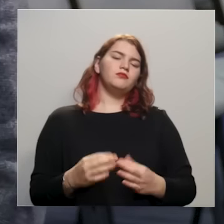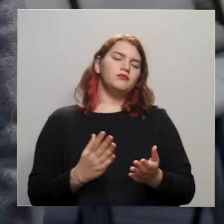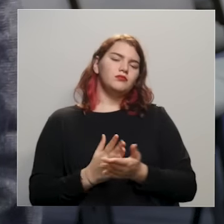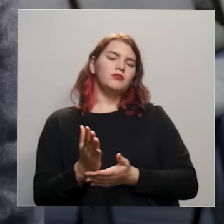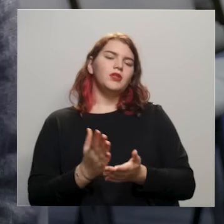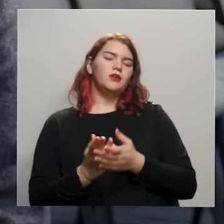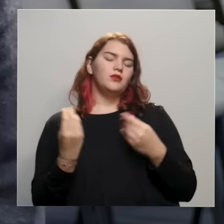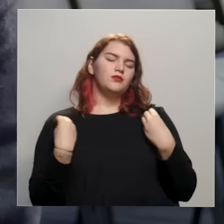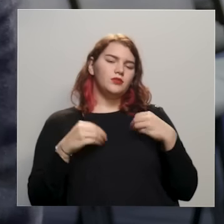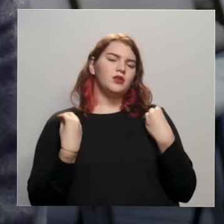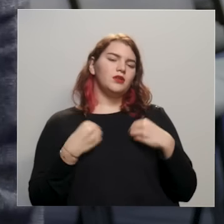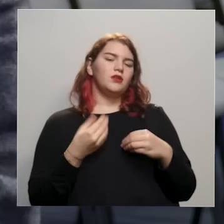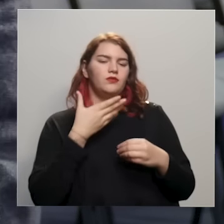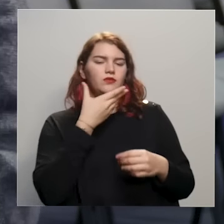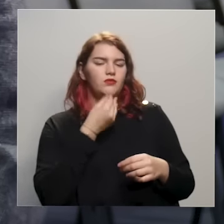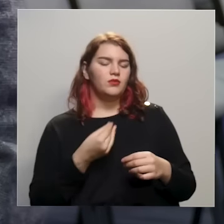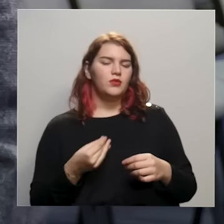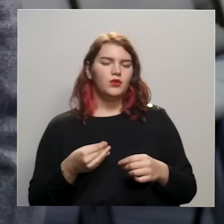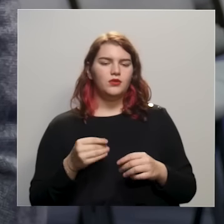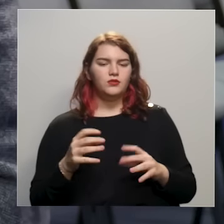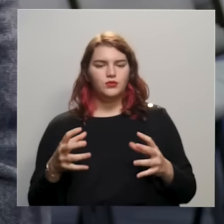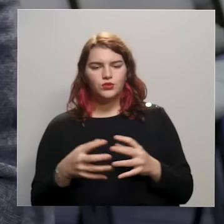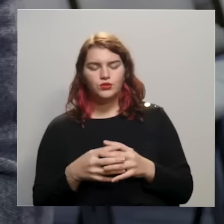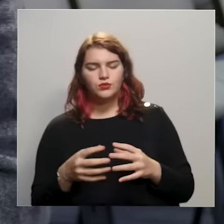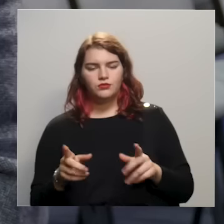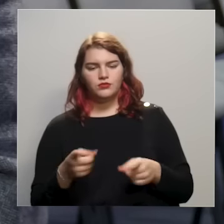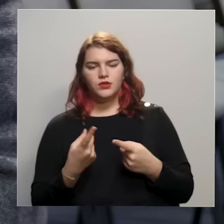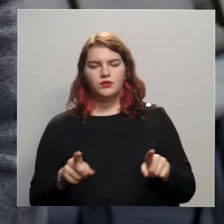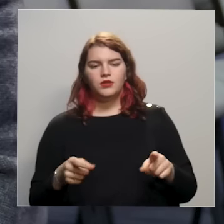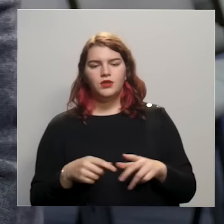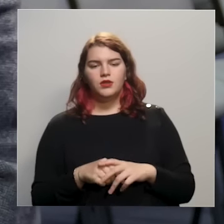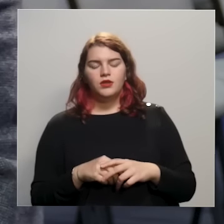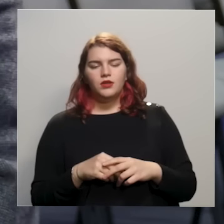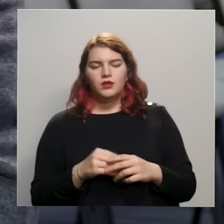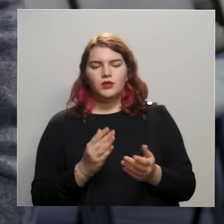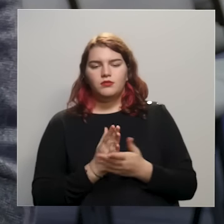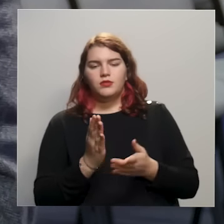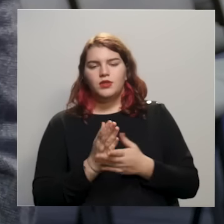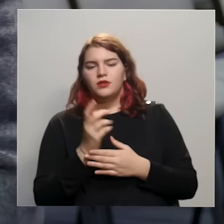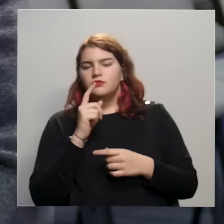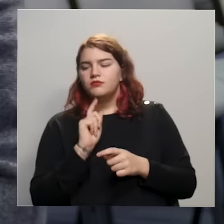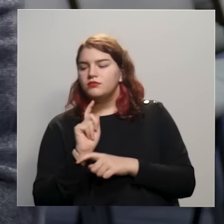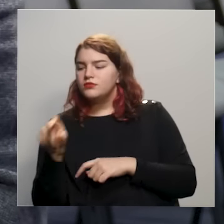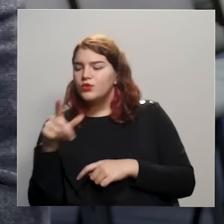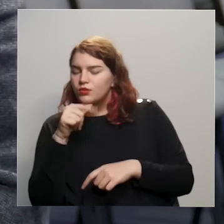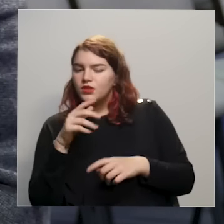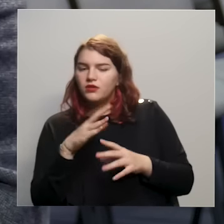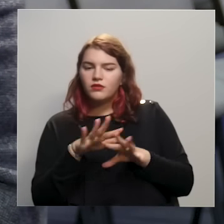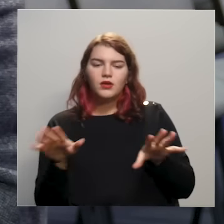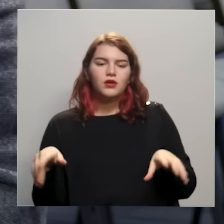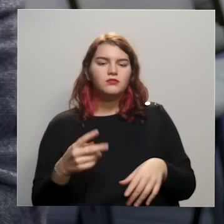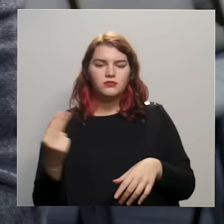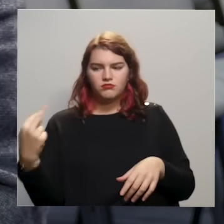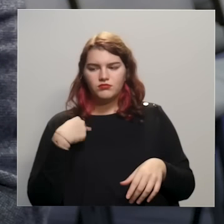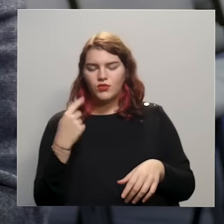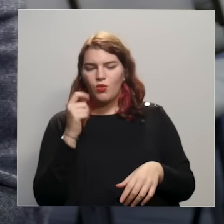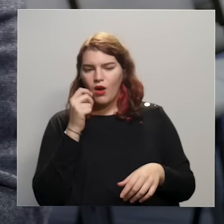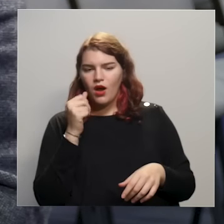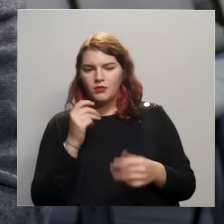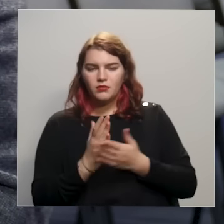toți îmbrăcați la fel. Trupa, da, da, da. Sonorul, când apăream noi prin localuri, prin nu știu ce. Da,